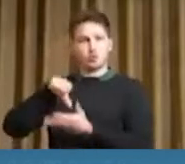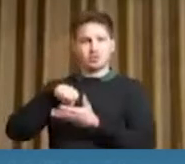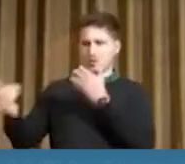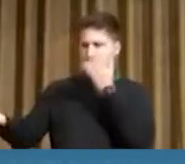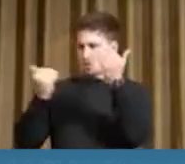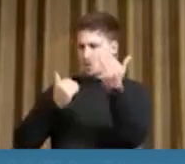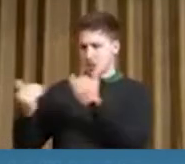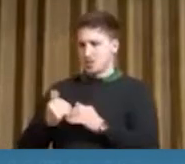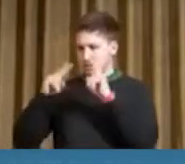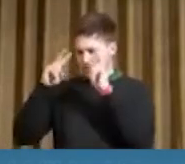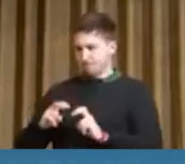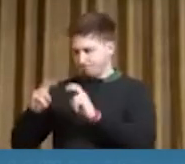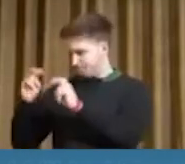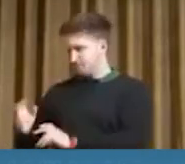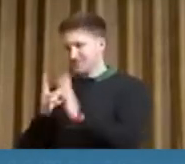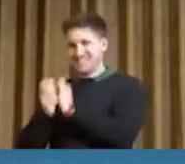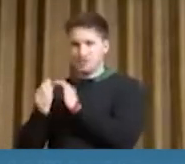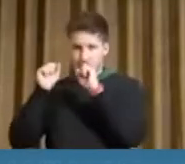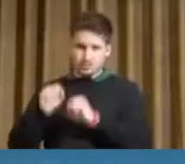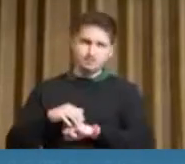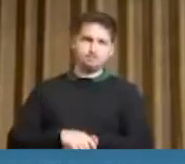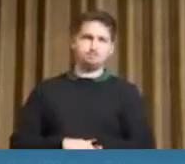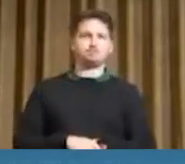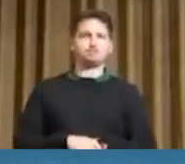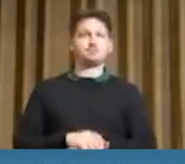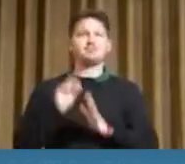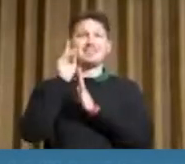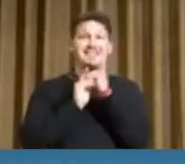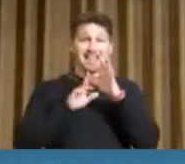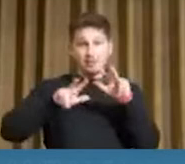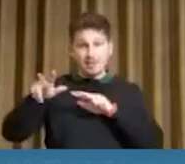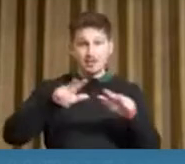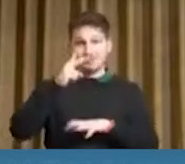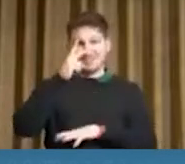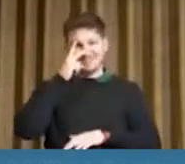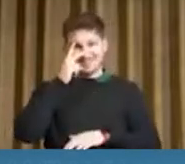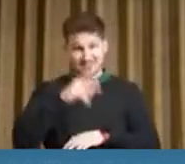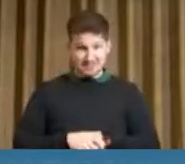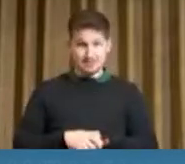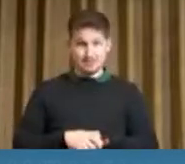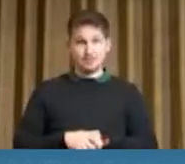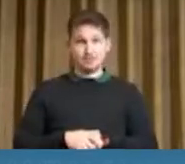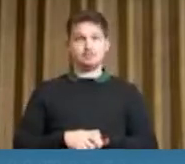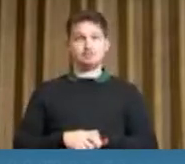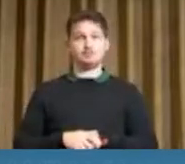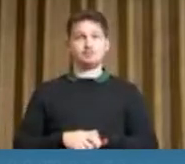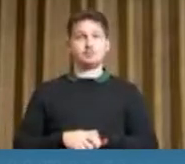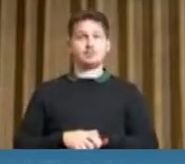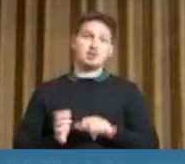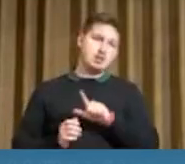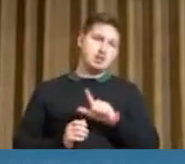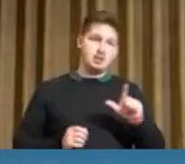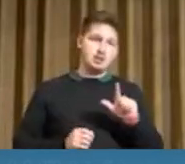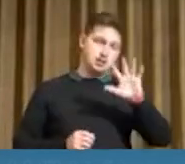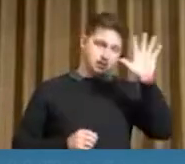die Diagnostik dann durchführt. Im Datenmanagement sieht es so aus, wir haben auf der linken Seite die Datenerhebung